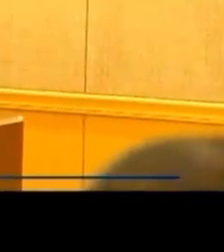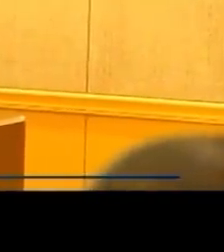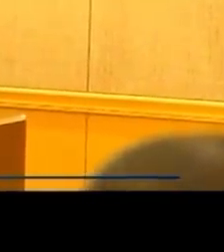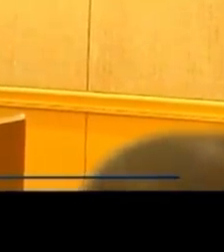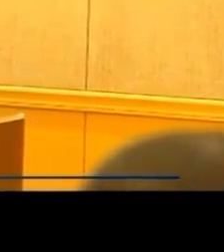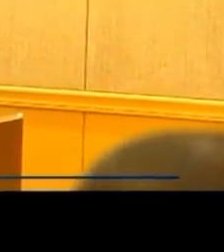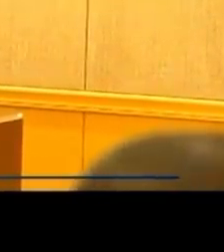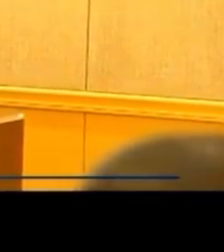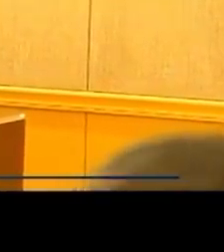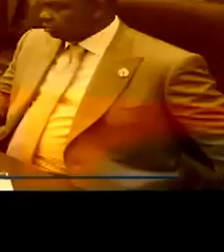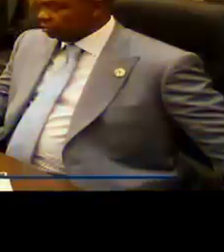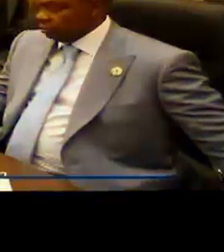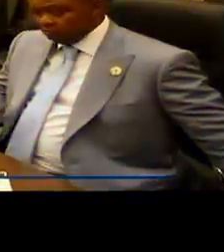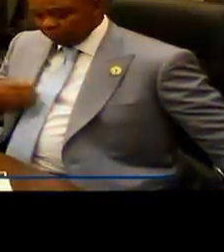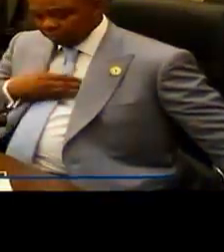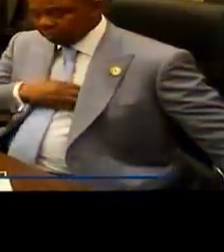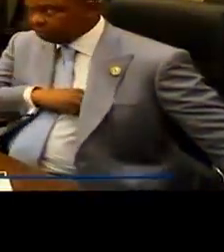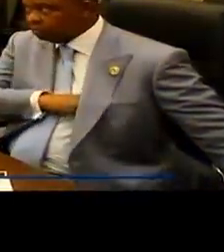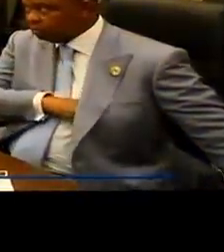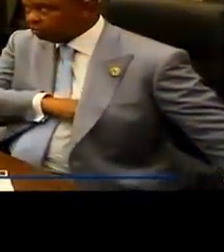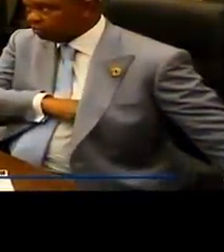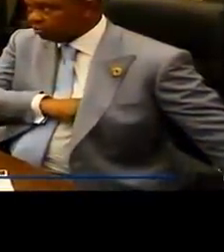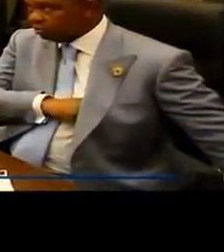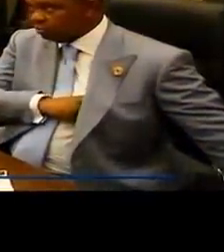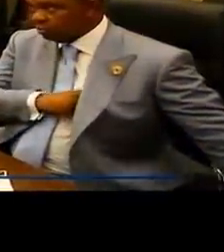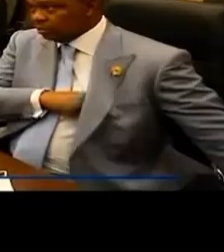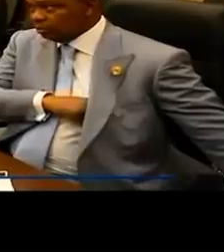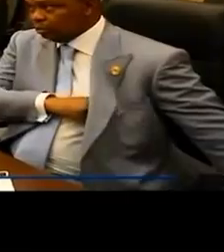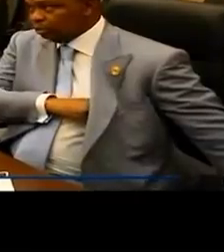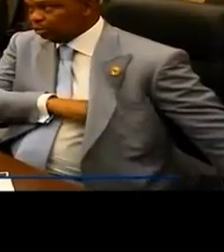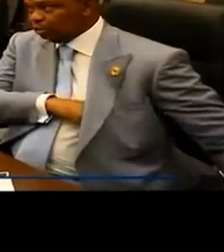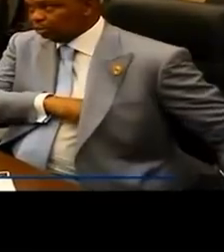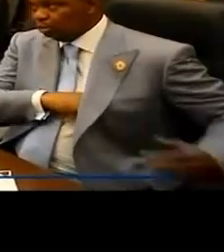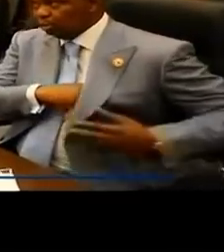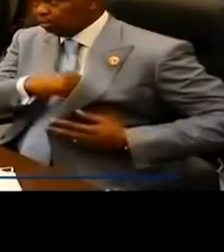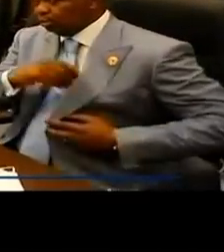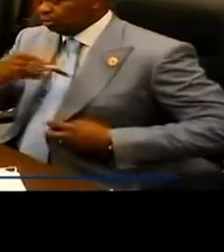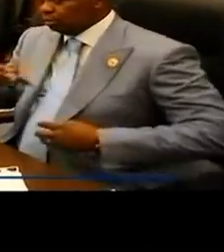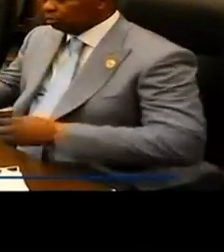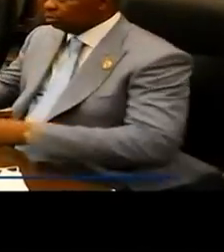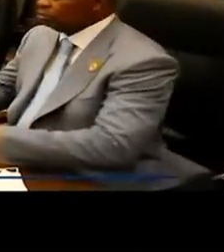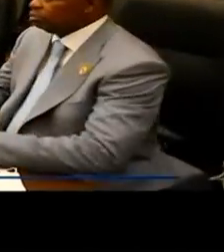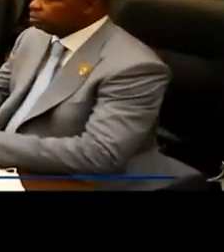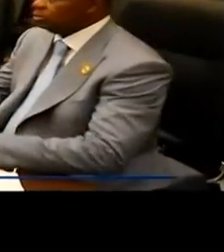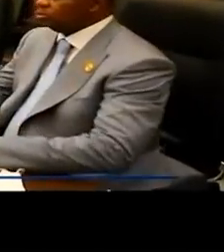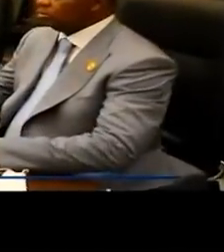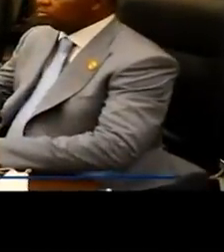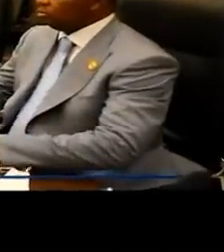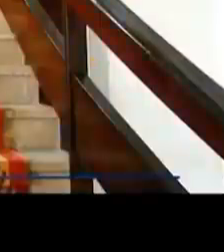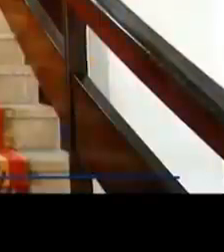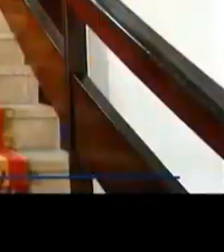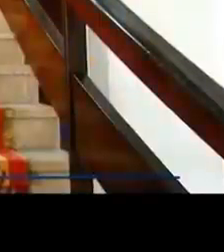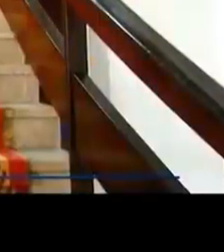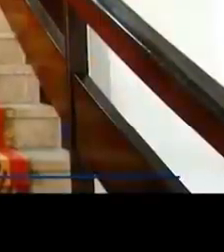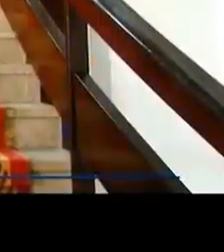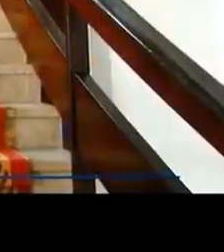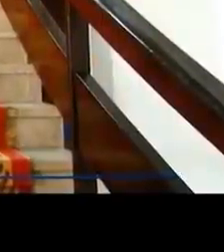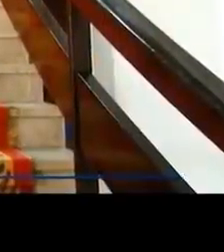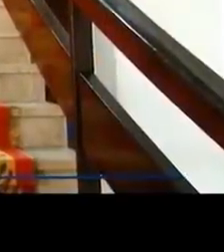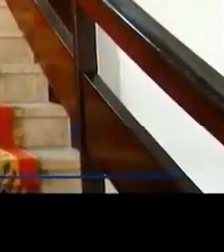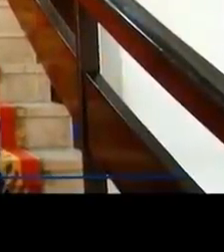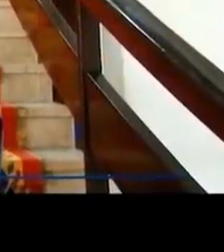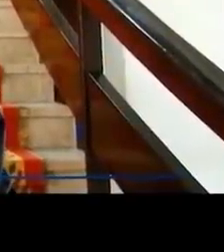une collaboration plus étroite entre d'un côté la RDC et les autres pays clés de la région des Grands